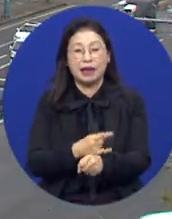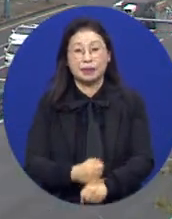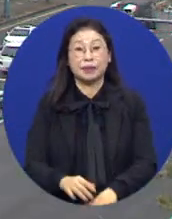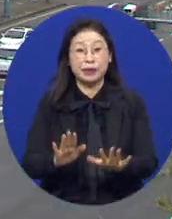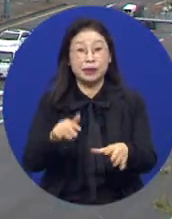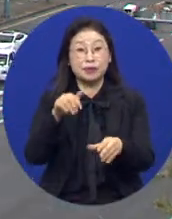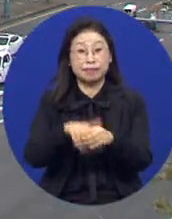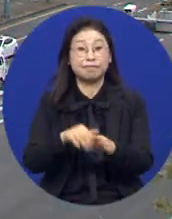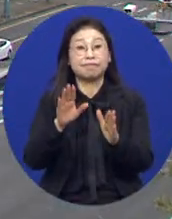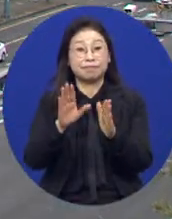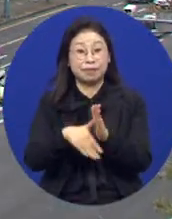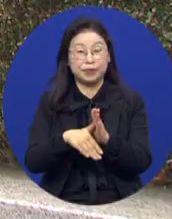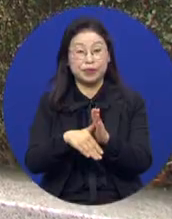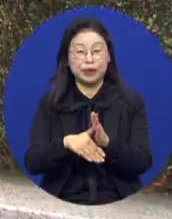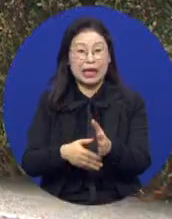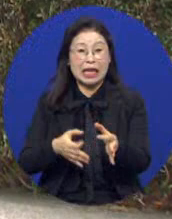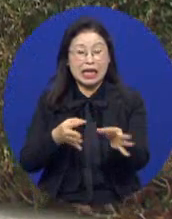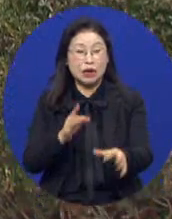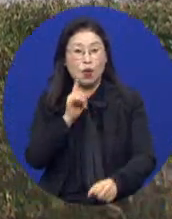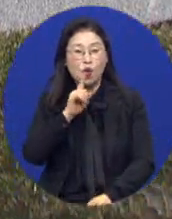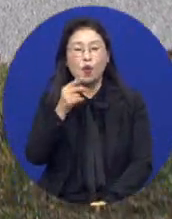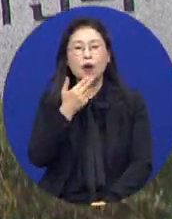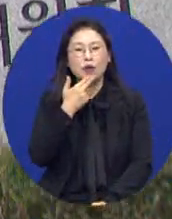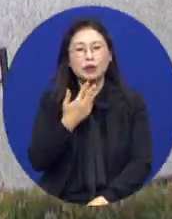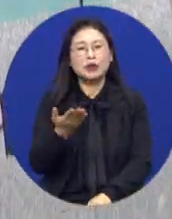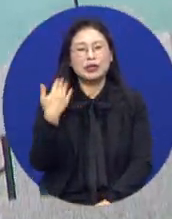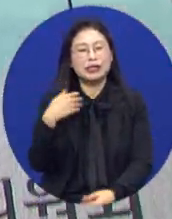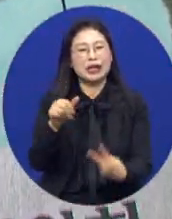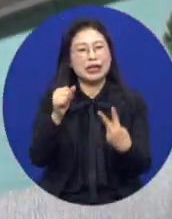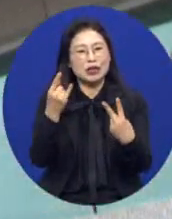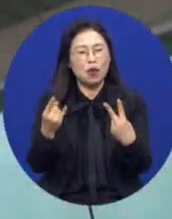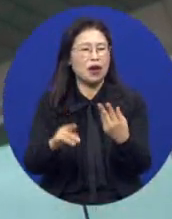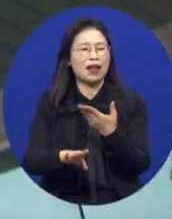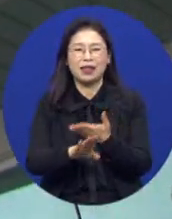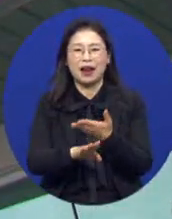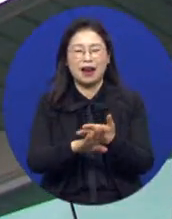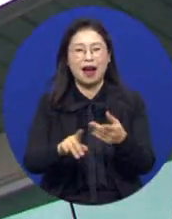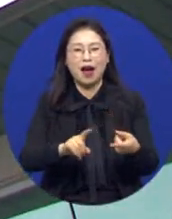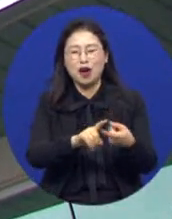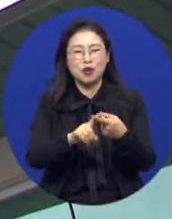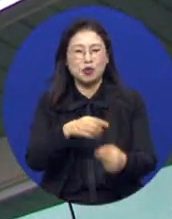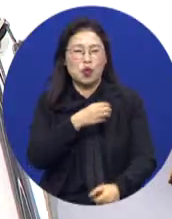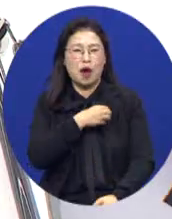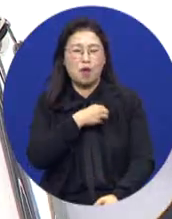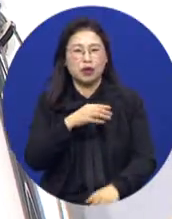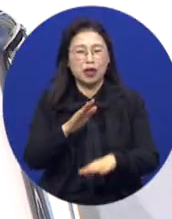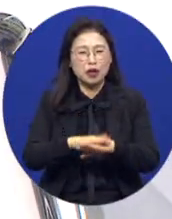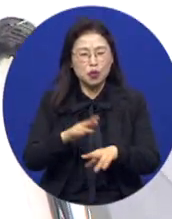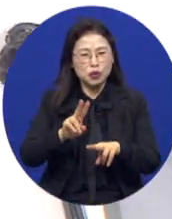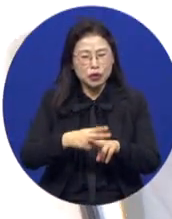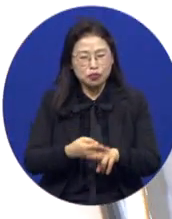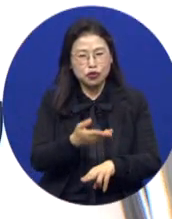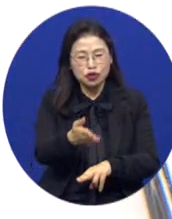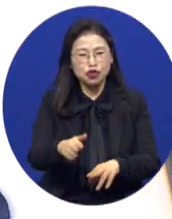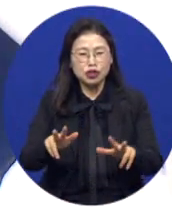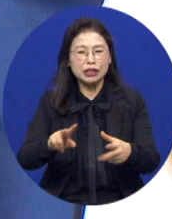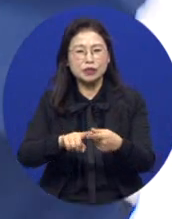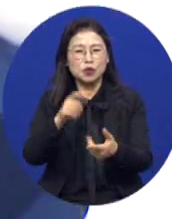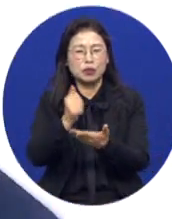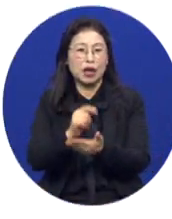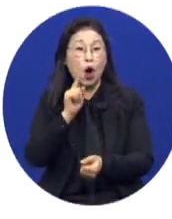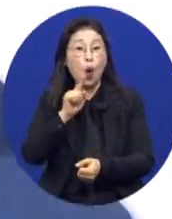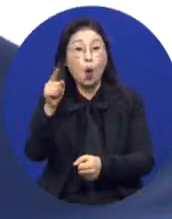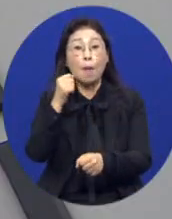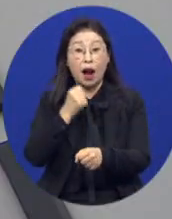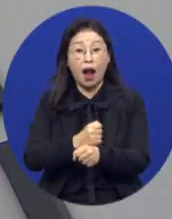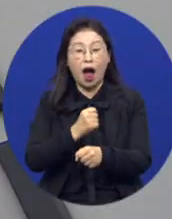이번 선거에서는 기부 행위 고발이 없었던 지난 2회 선거와 달리 조합원 등에게 농산물을 제공한 현직 조합장이 고발되는